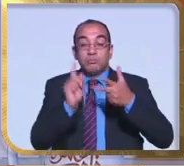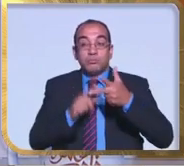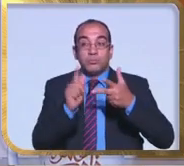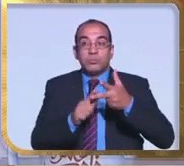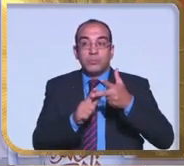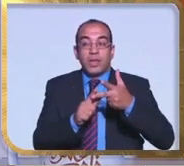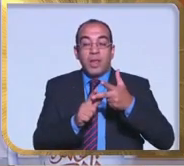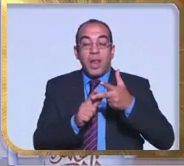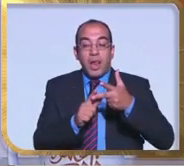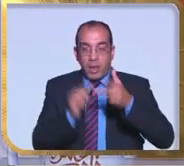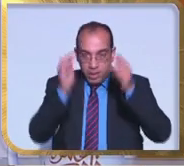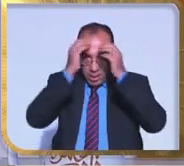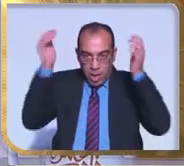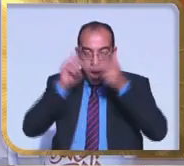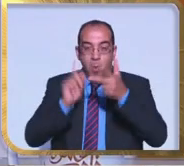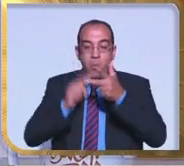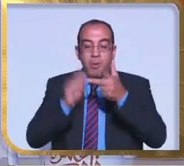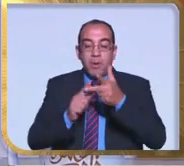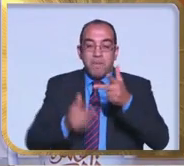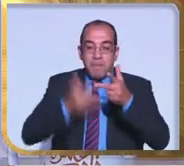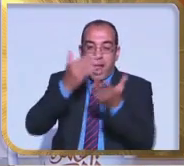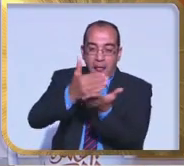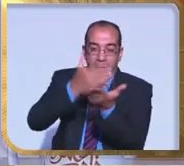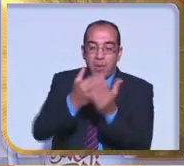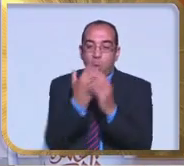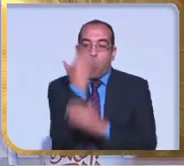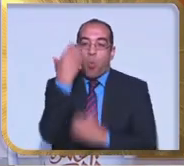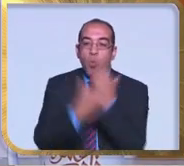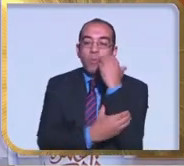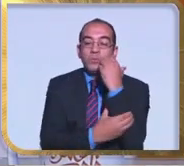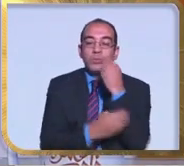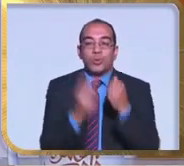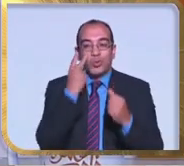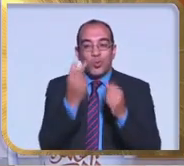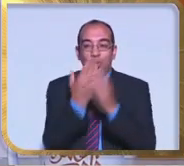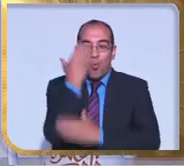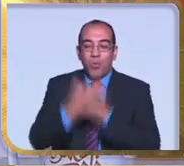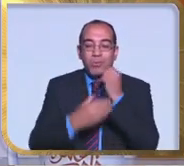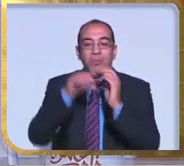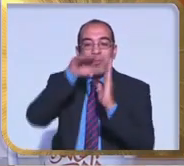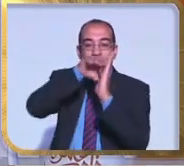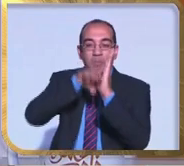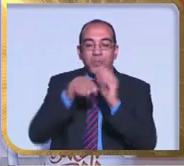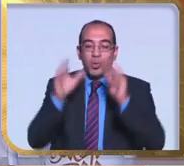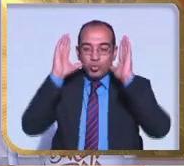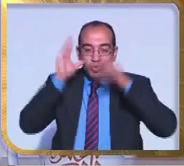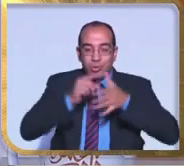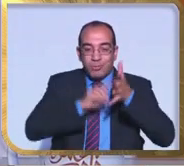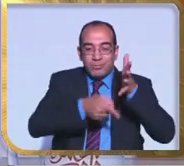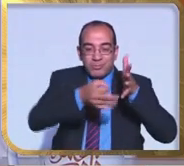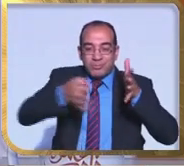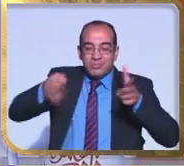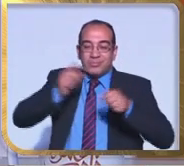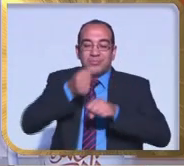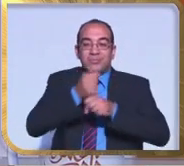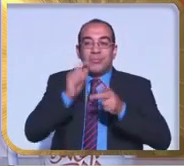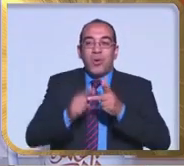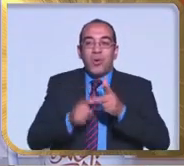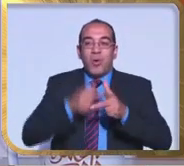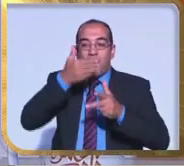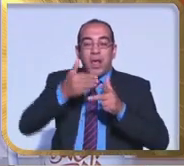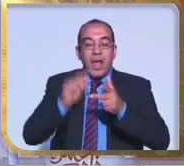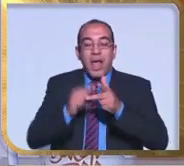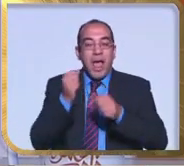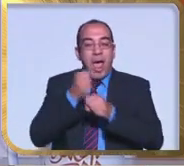الإيمان ابتدى بالعلم الأول قبل ما يبتدي نشوف التكاليف المطالب بها الإنسان المكلف